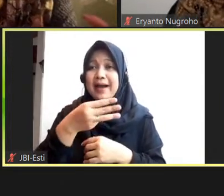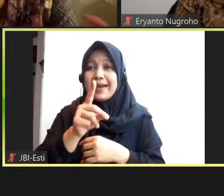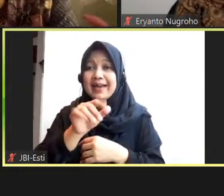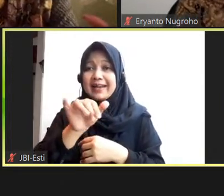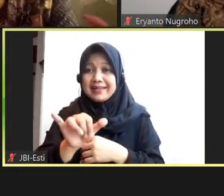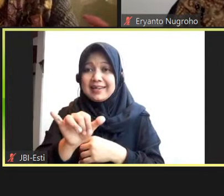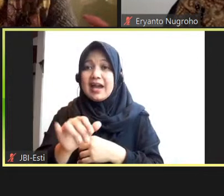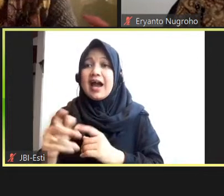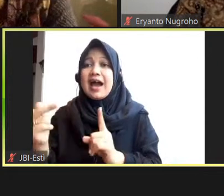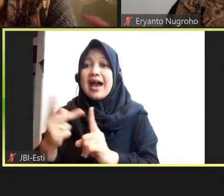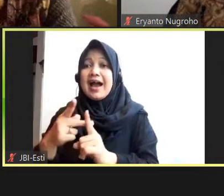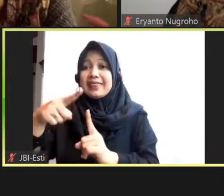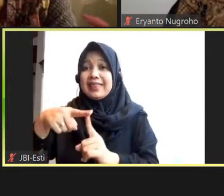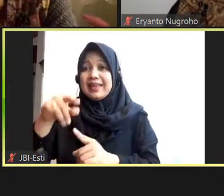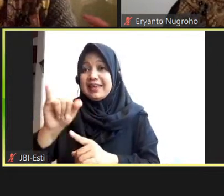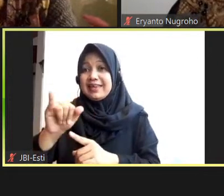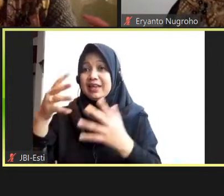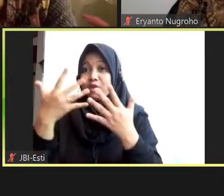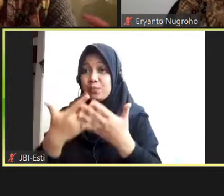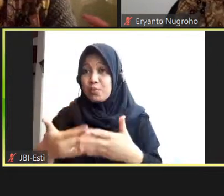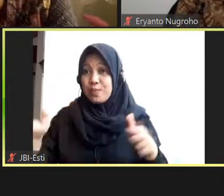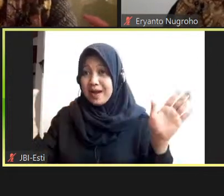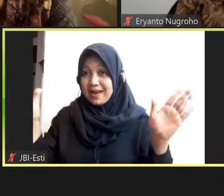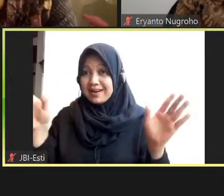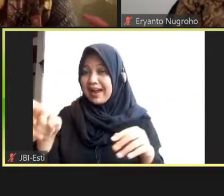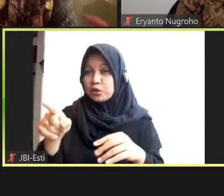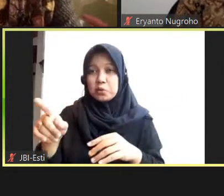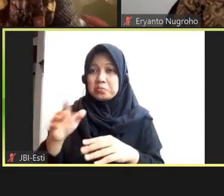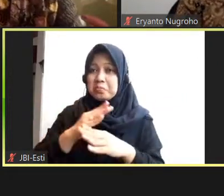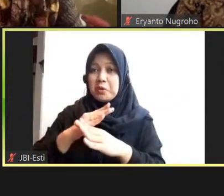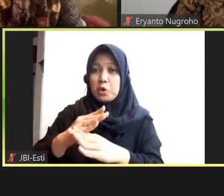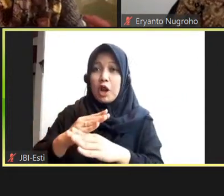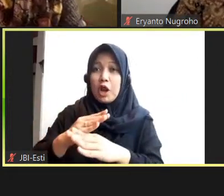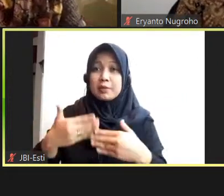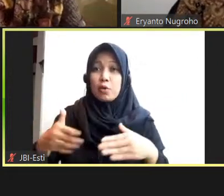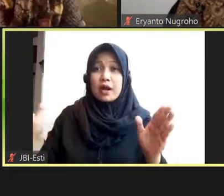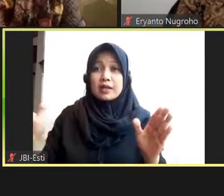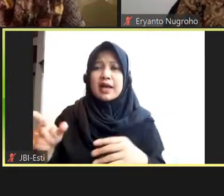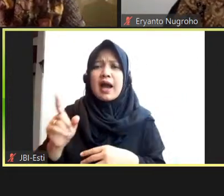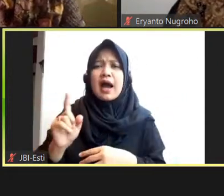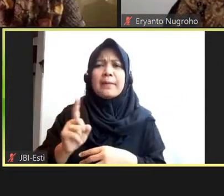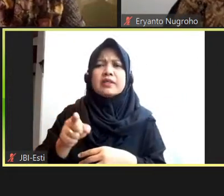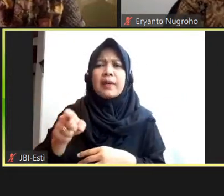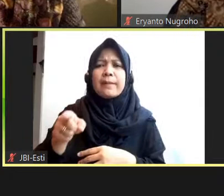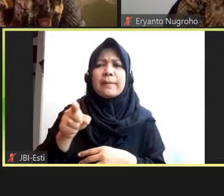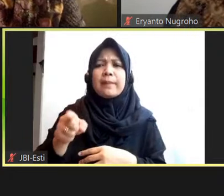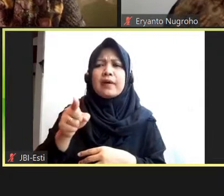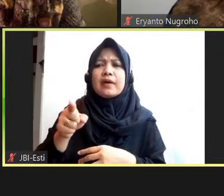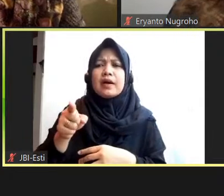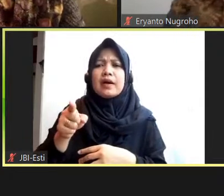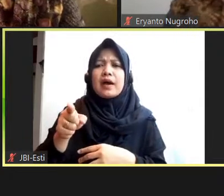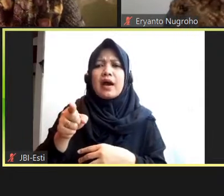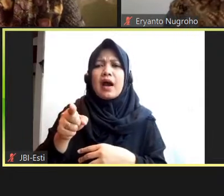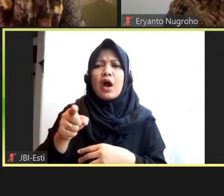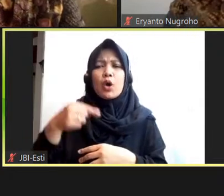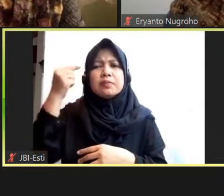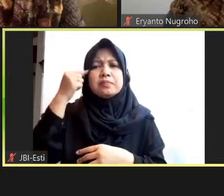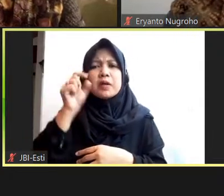HTI, Hizbut Tahrir Indonesia yang anti demokrasi, kenapa dianggap sebagai tindakan pemerintah anti demokrasi?